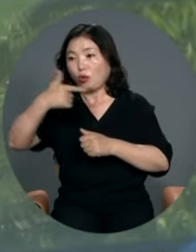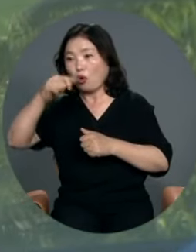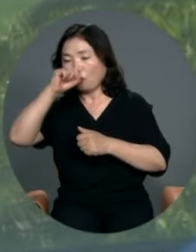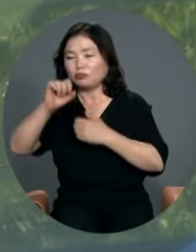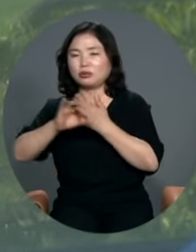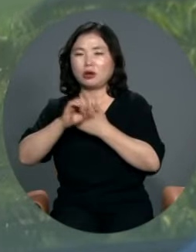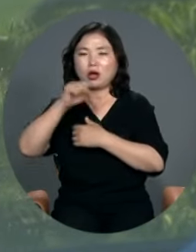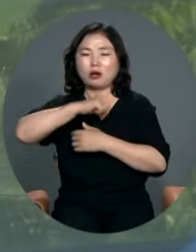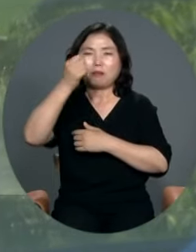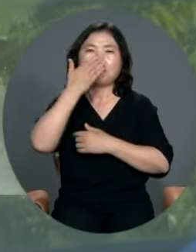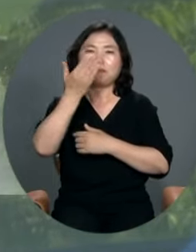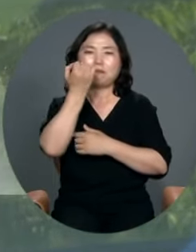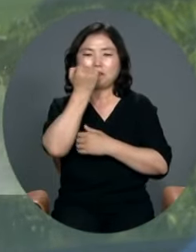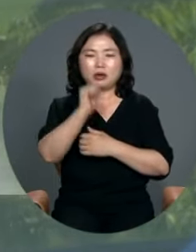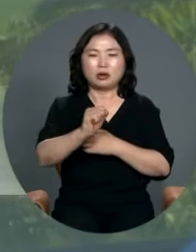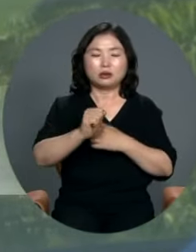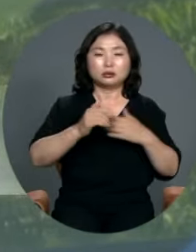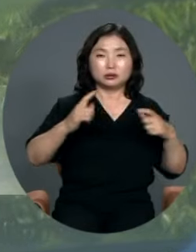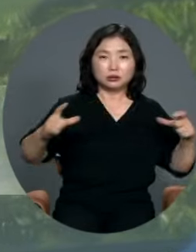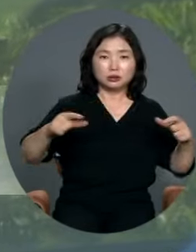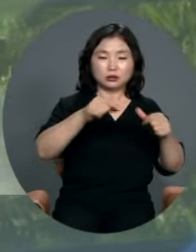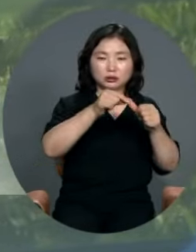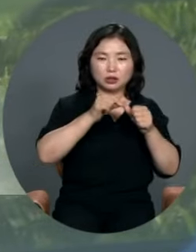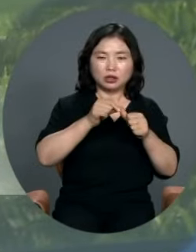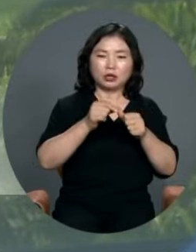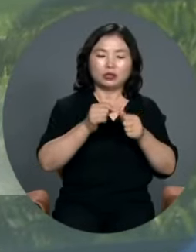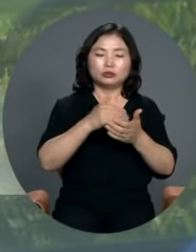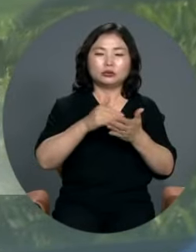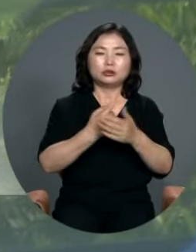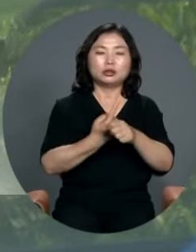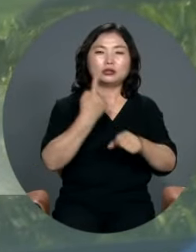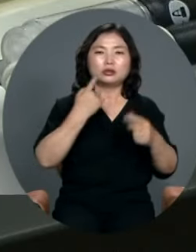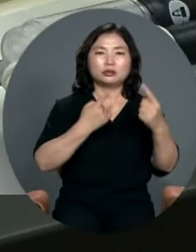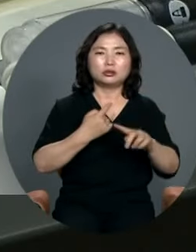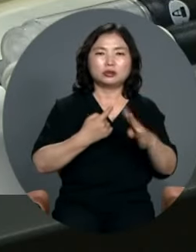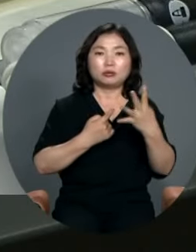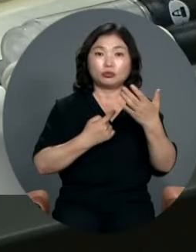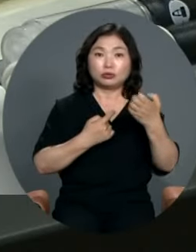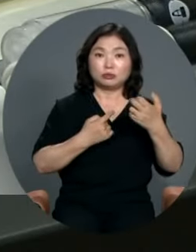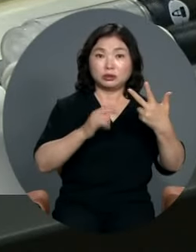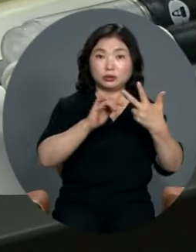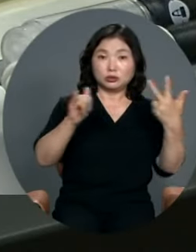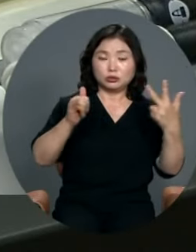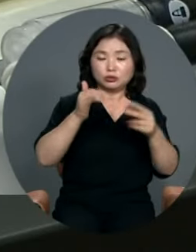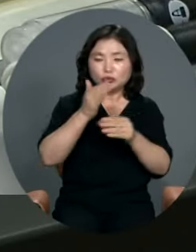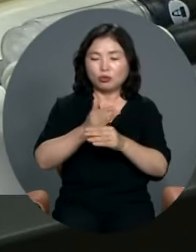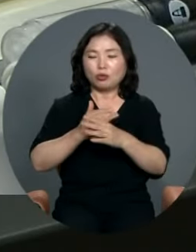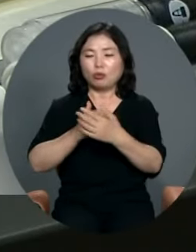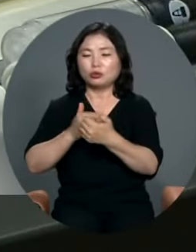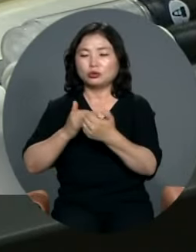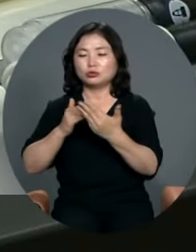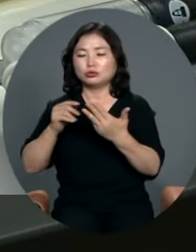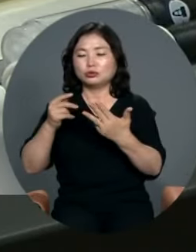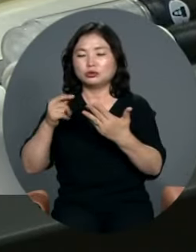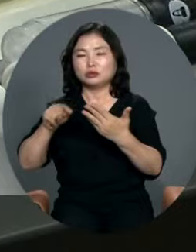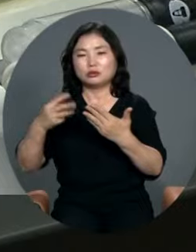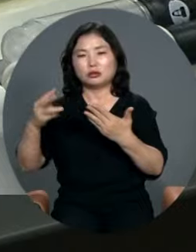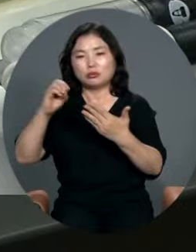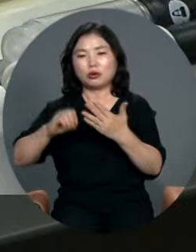의대의 지역 인재 전형의 경우 작년보다 늘어난 모집 인원 1,497명 가운데